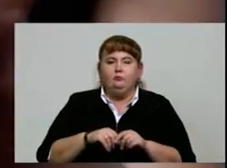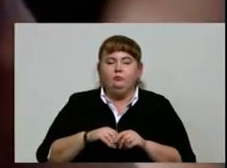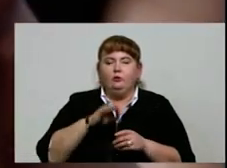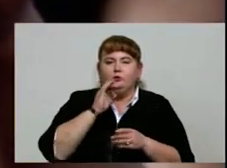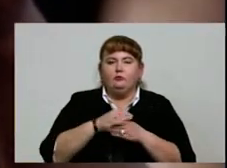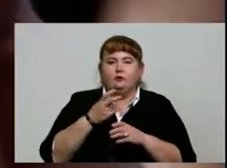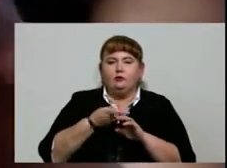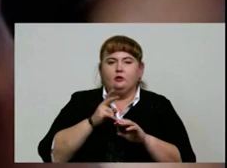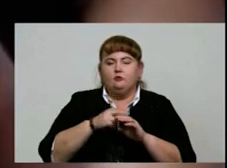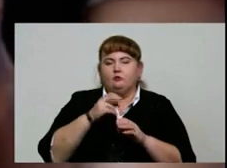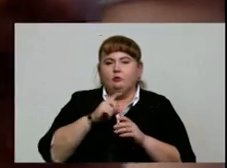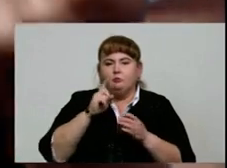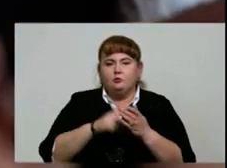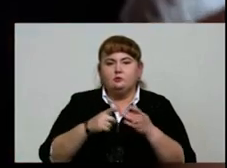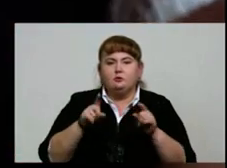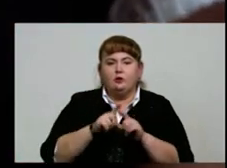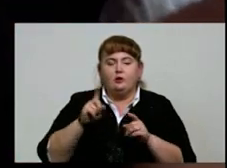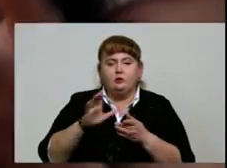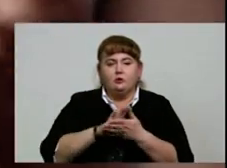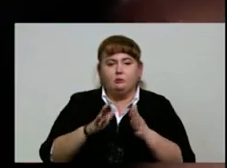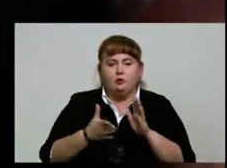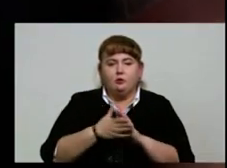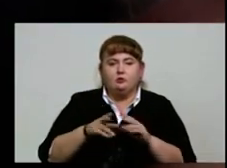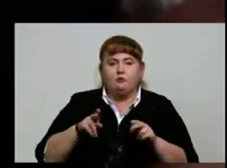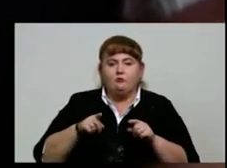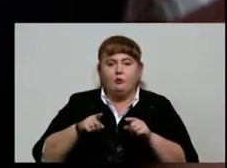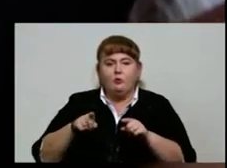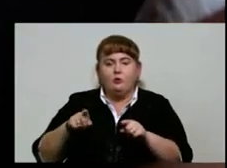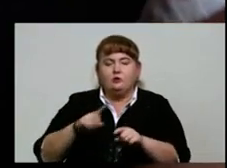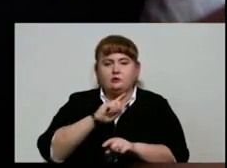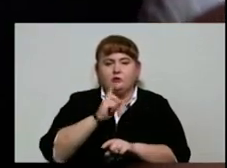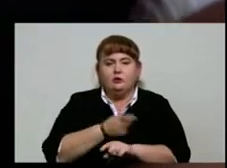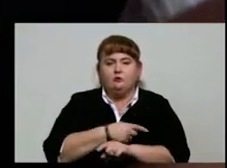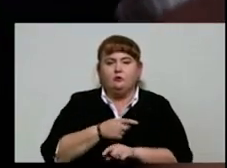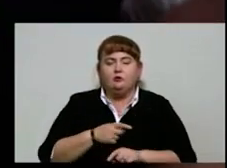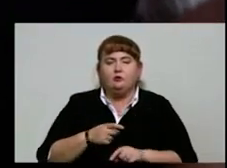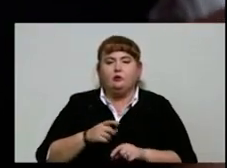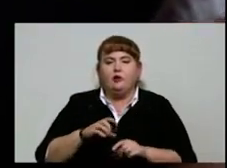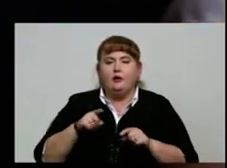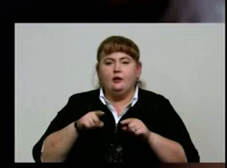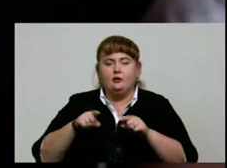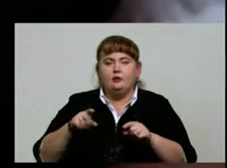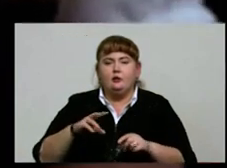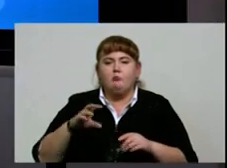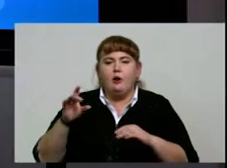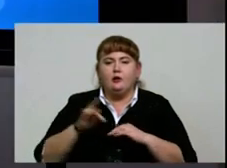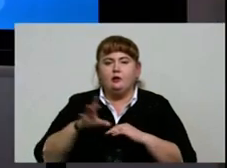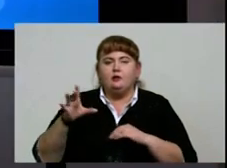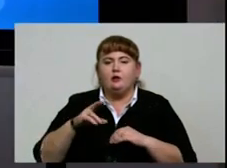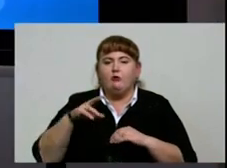Ответ на этот вопрос таков. Они располагаются вдоль силовых линий магнитного поля.